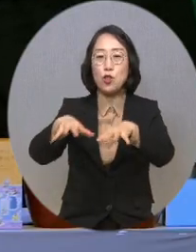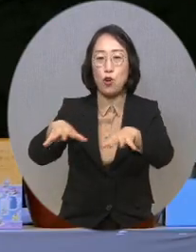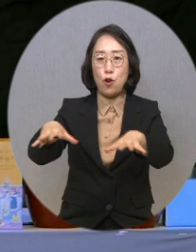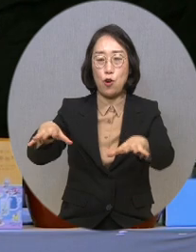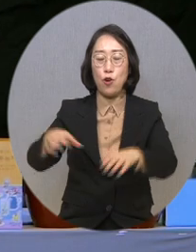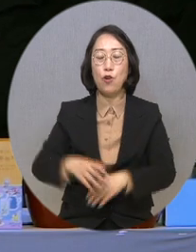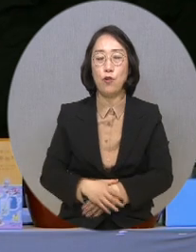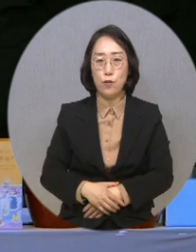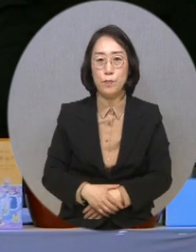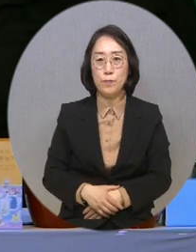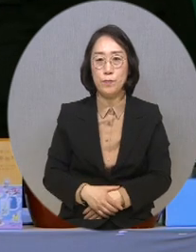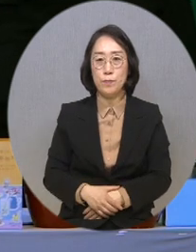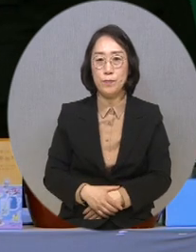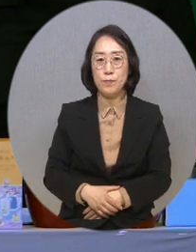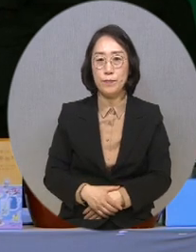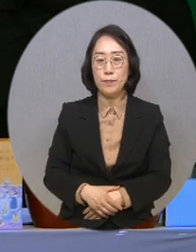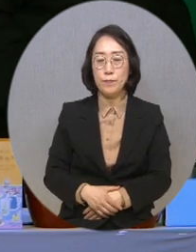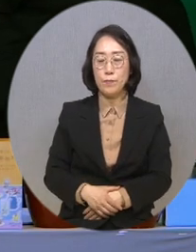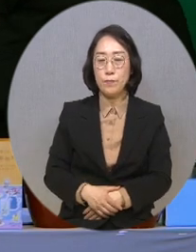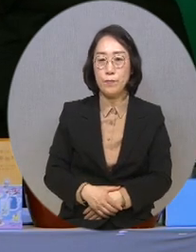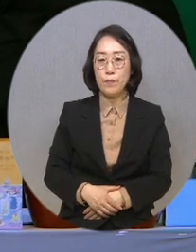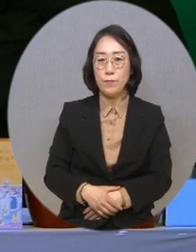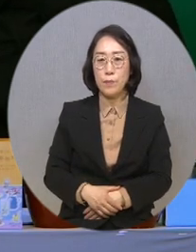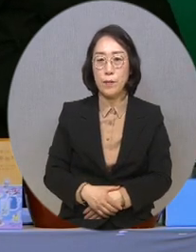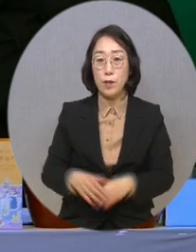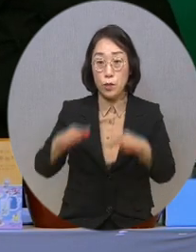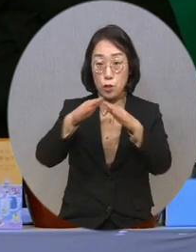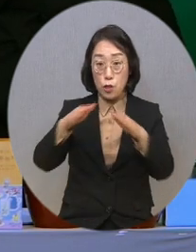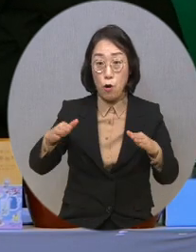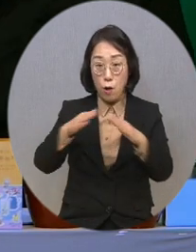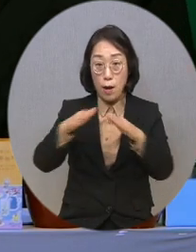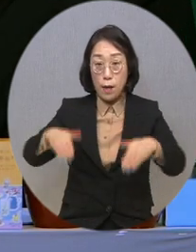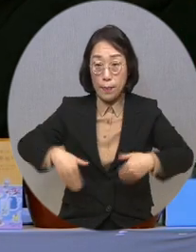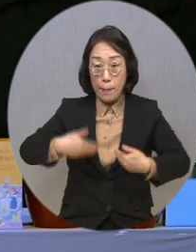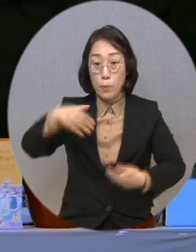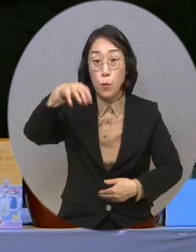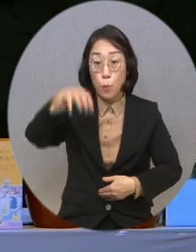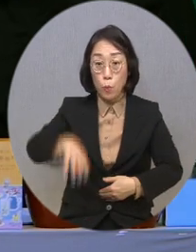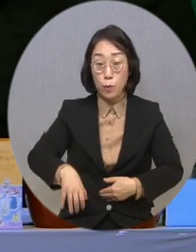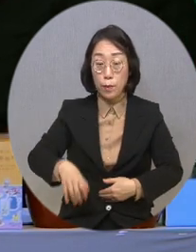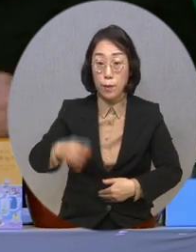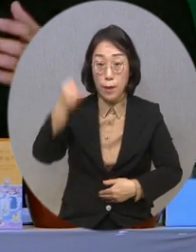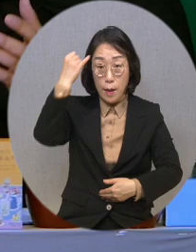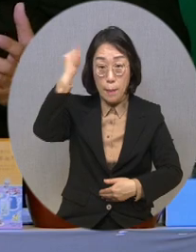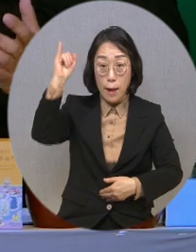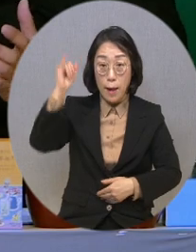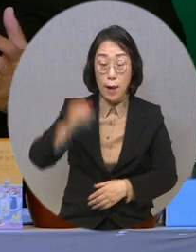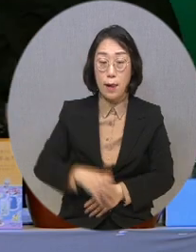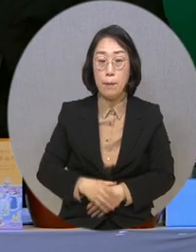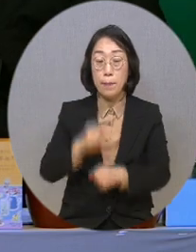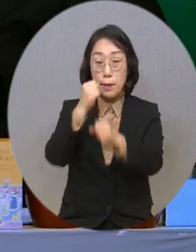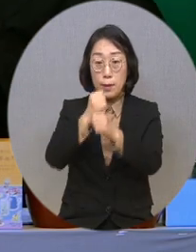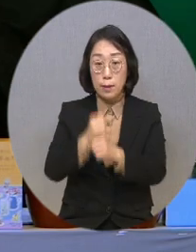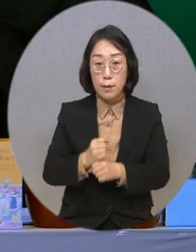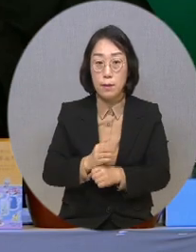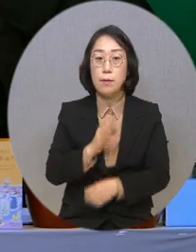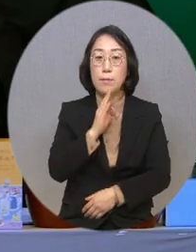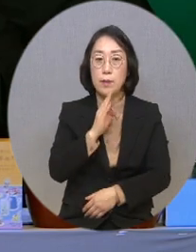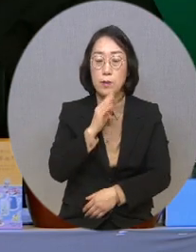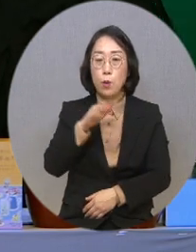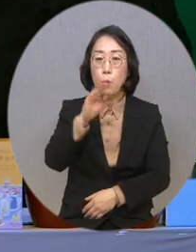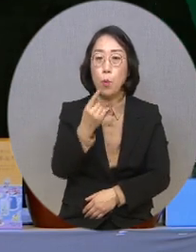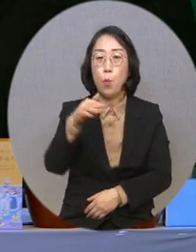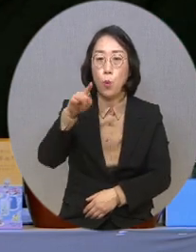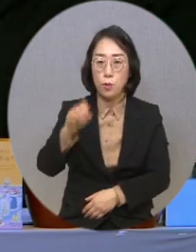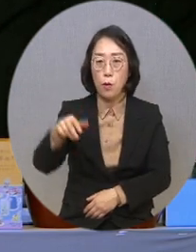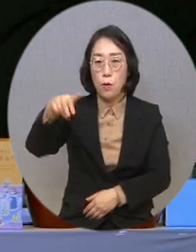우려나오는구나. 이게 전라남도에서 개발한 거예요? 아, 그렇죠. 이게 보성에서. 영농조합법이 보성제다. 해서